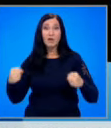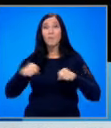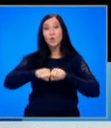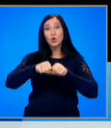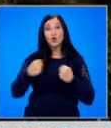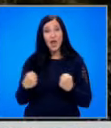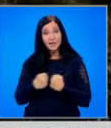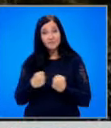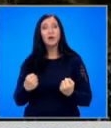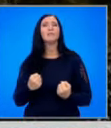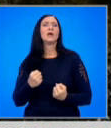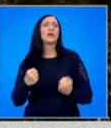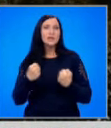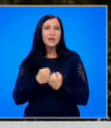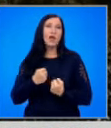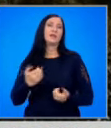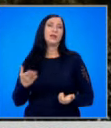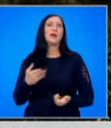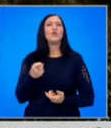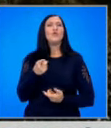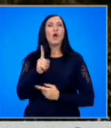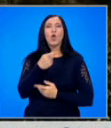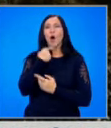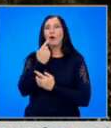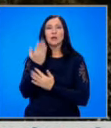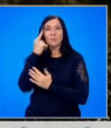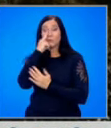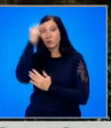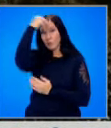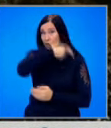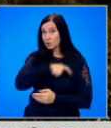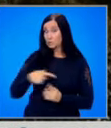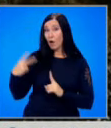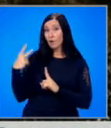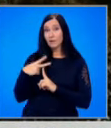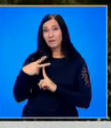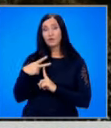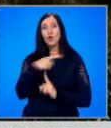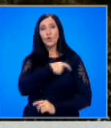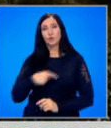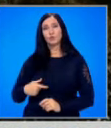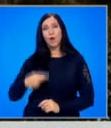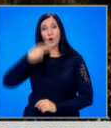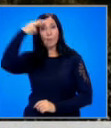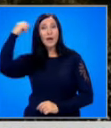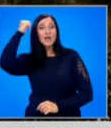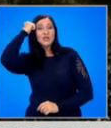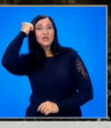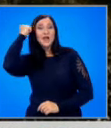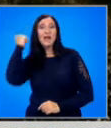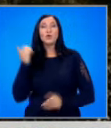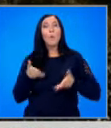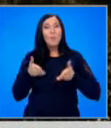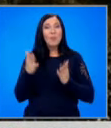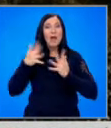железопътния транспорт. Това, което заявиха буквално преди минути за Българската национална телевизия от Национална компания Железопътна инфраструктура, е, че